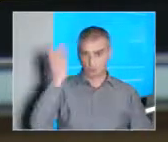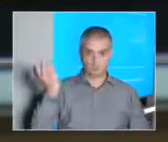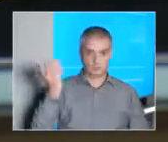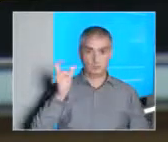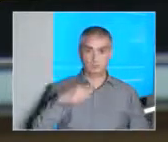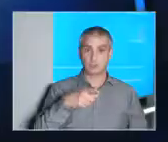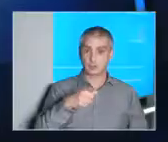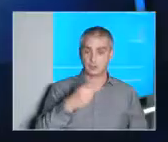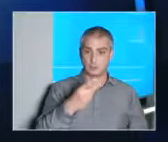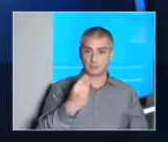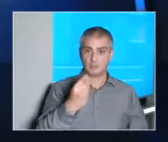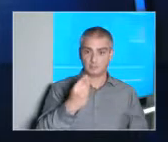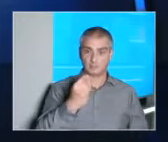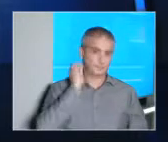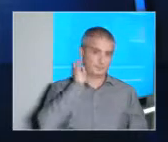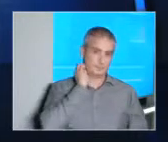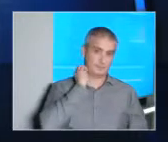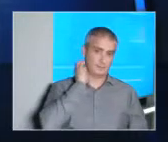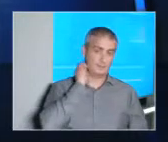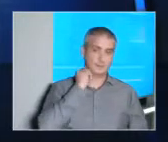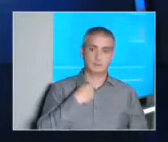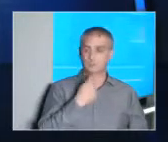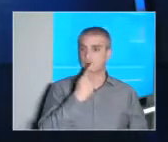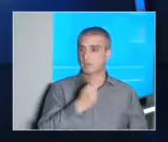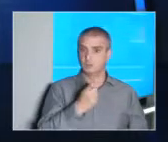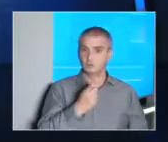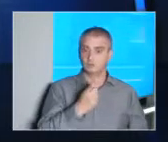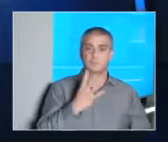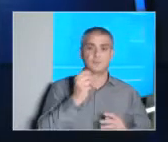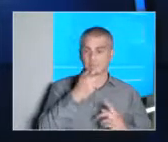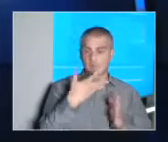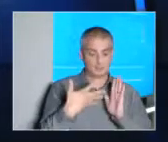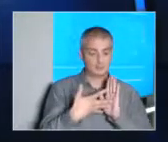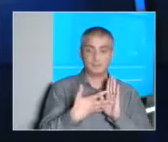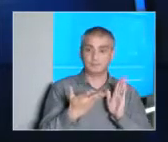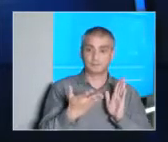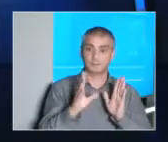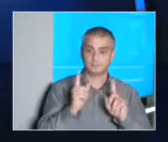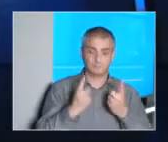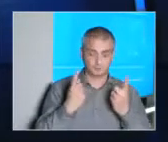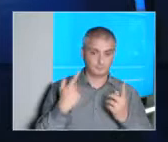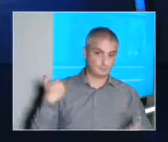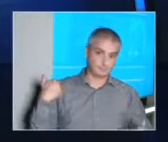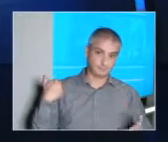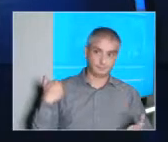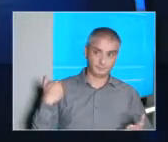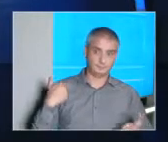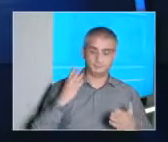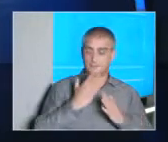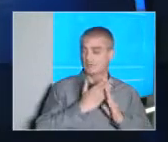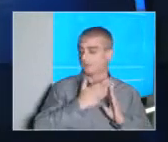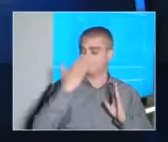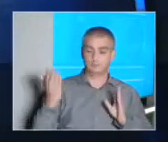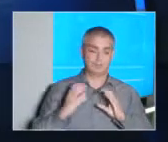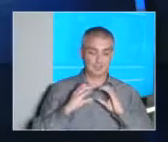אתה עונה למי שאומר? אבל תן לי רגע להמשיך. את שאלת שאלה מצוינת, אני רוצה להשיב לך. עכשיו, אם אתה תבחן את מה שקורה לאורך הצד המזרחי